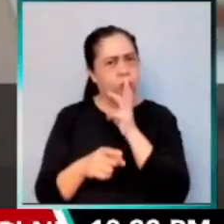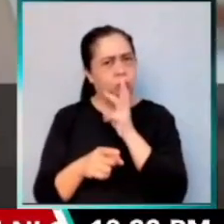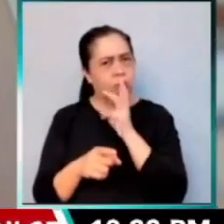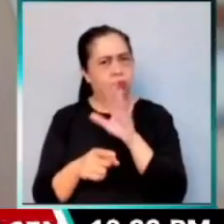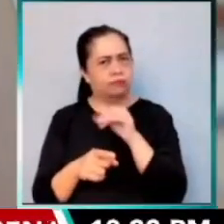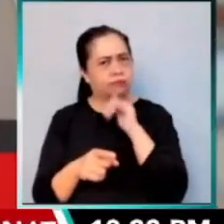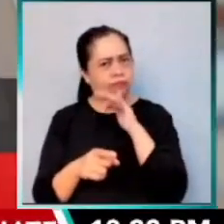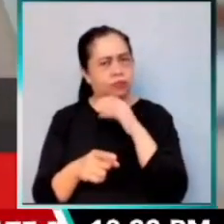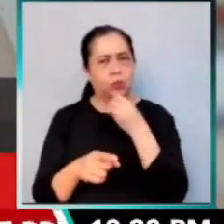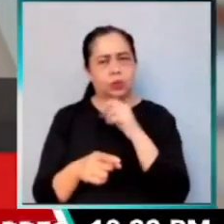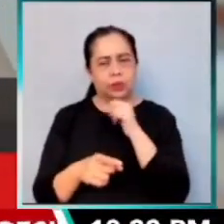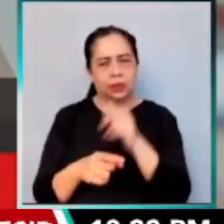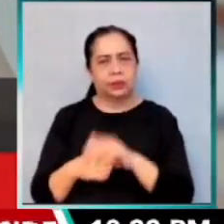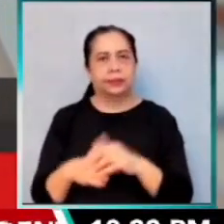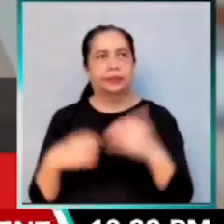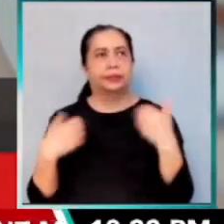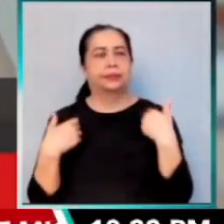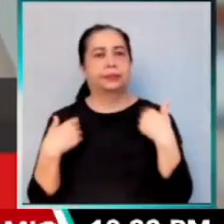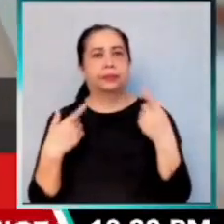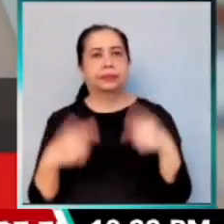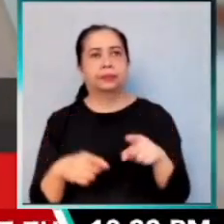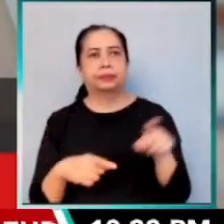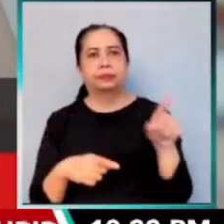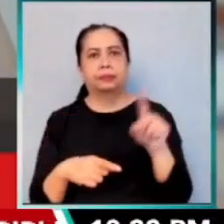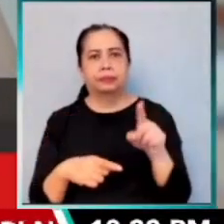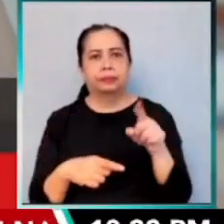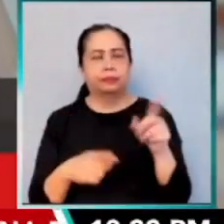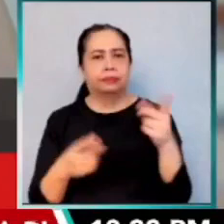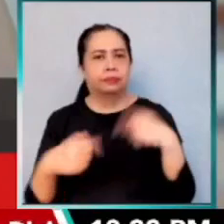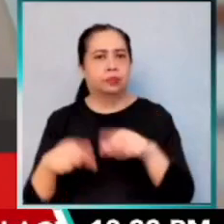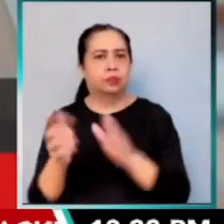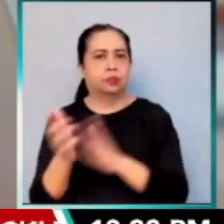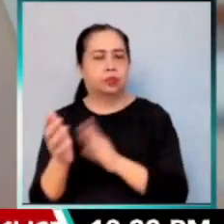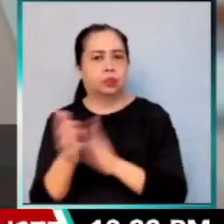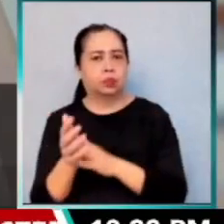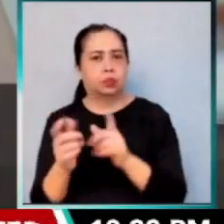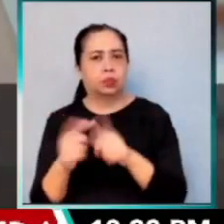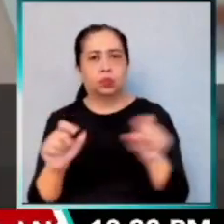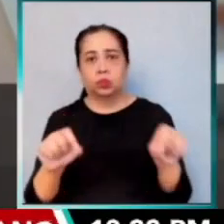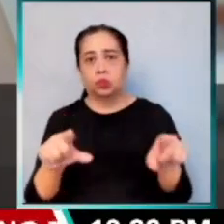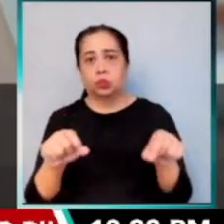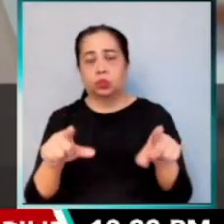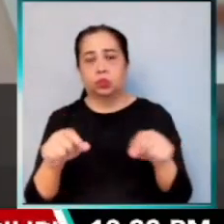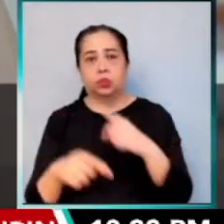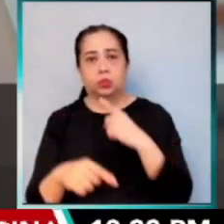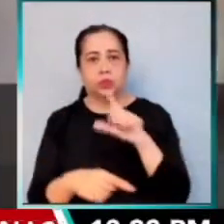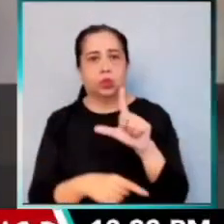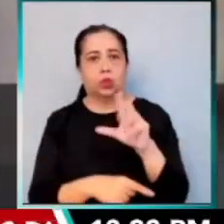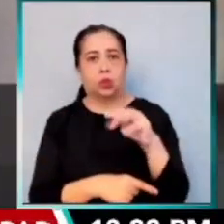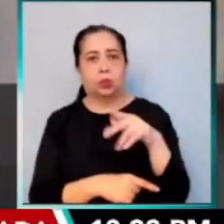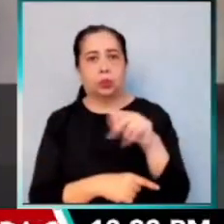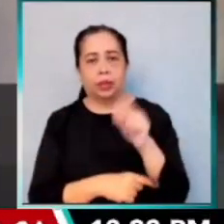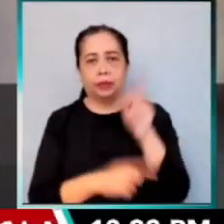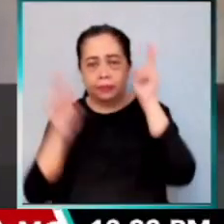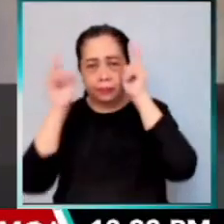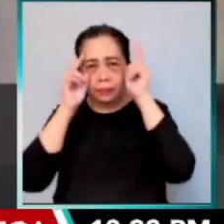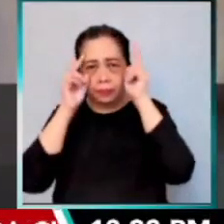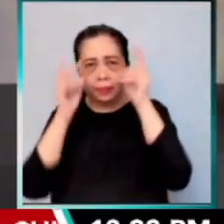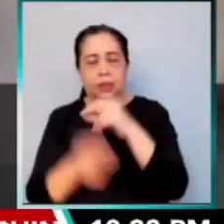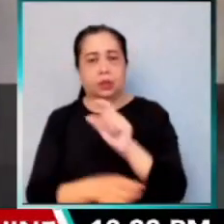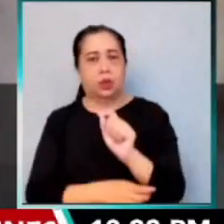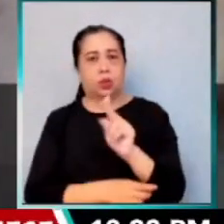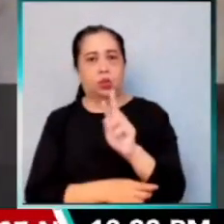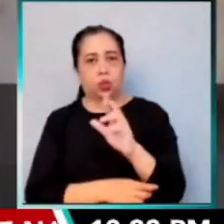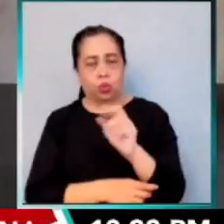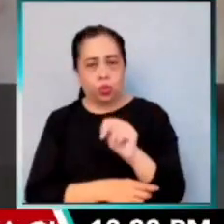Meron daw pong isang pumasok sa school para magtinda ng lumpiang gulay at turon. Ngayon po,